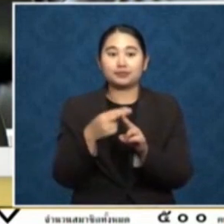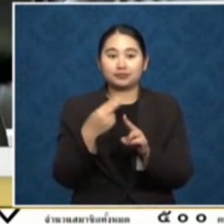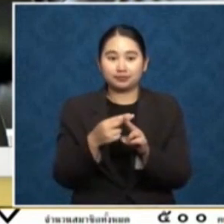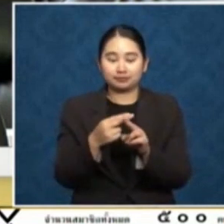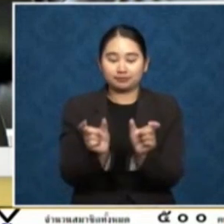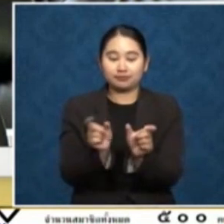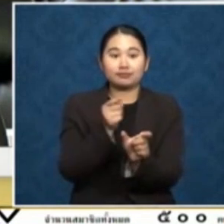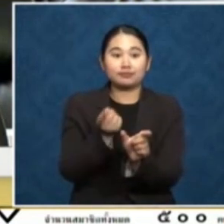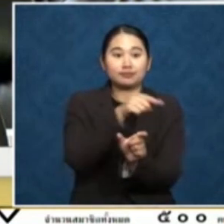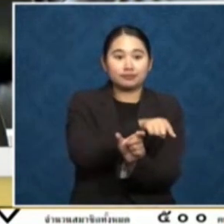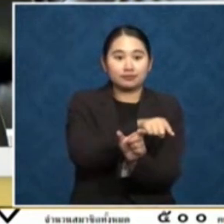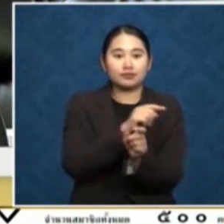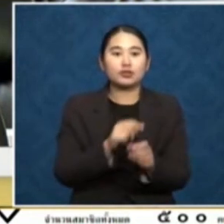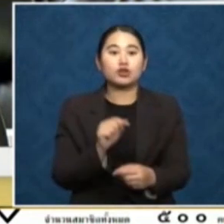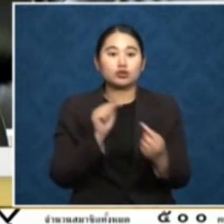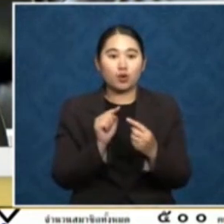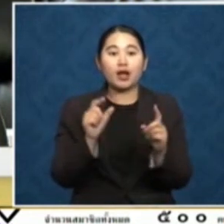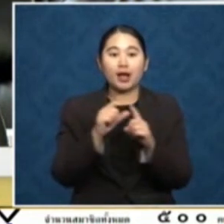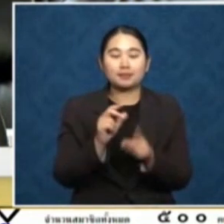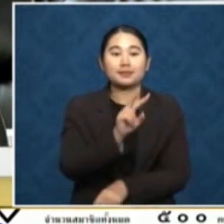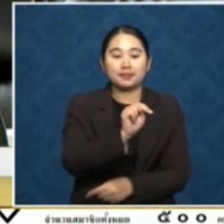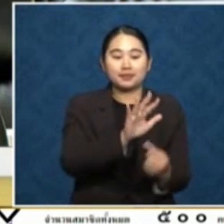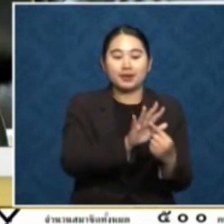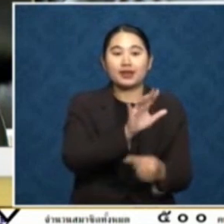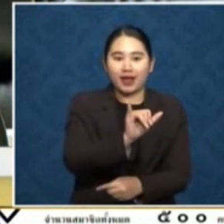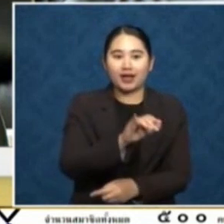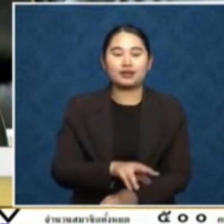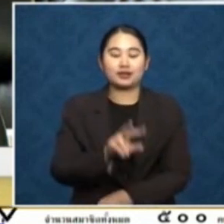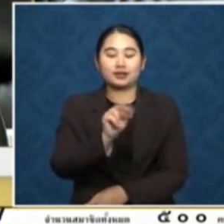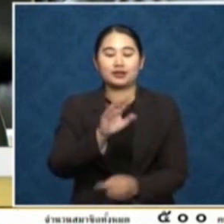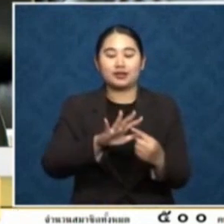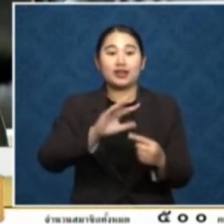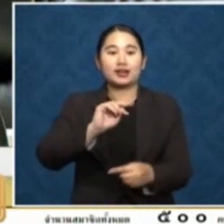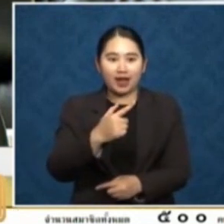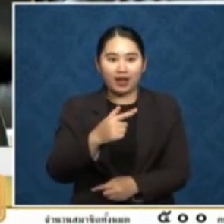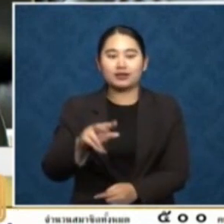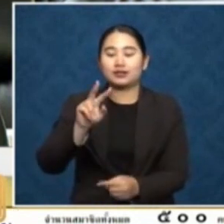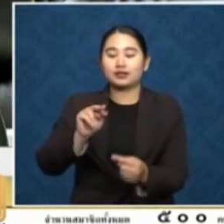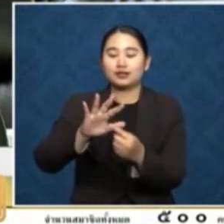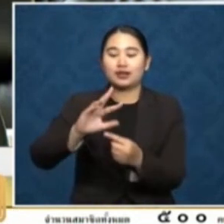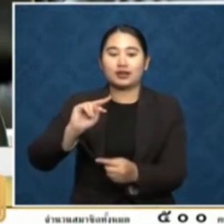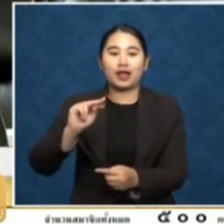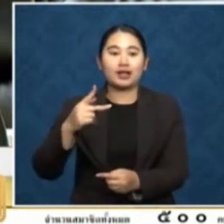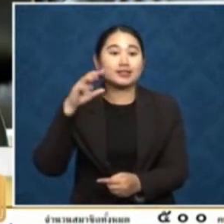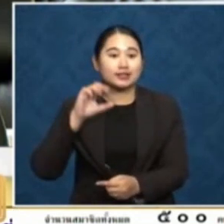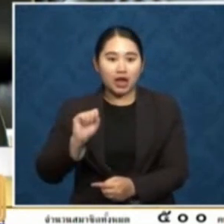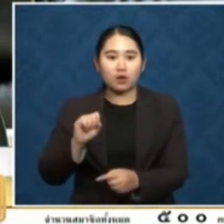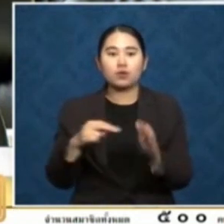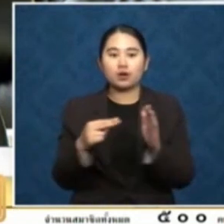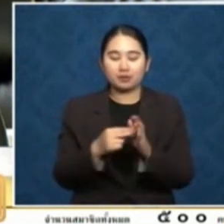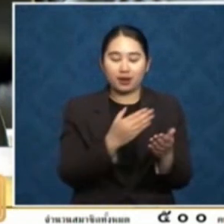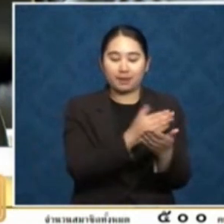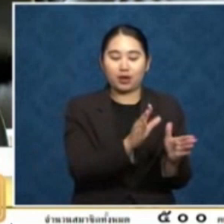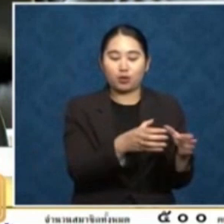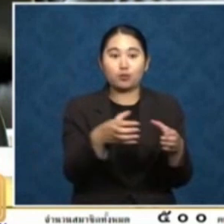คำนำหน้าชื่อไม่ว่าจะเป็นนายนางนางสาวที่เป็นการแบ่